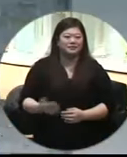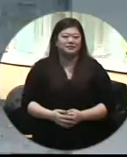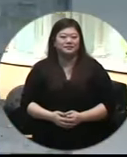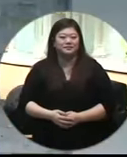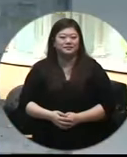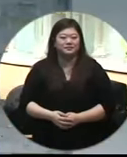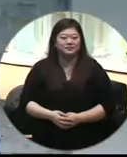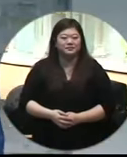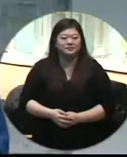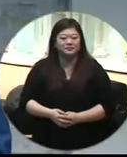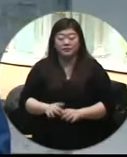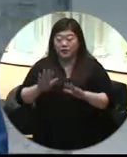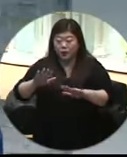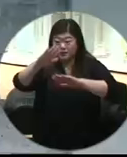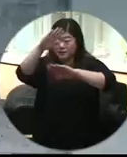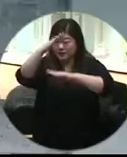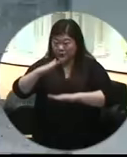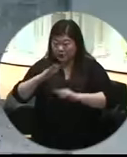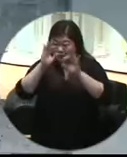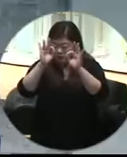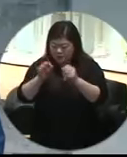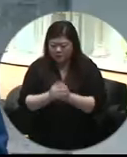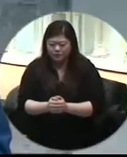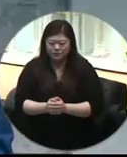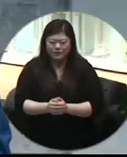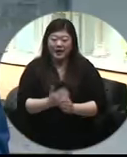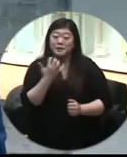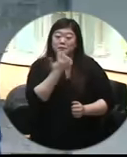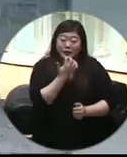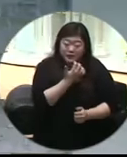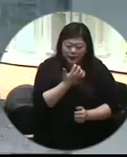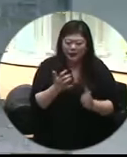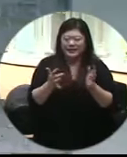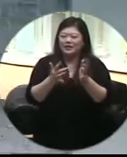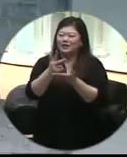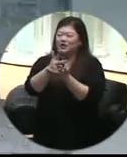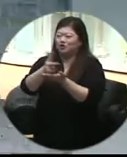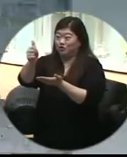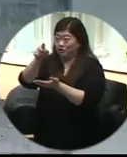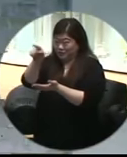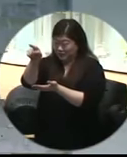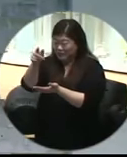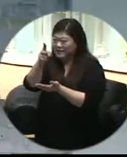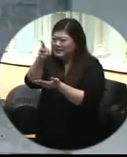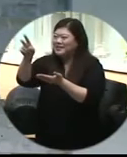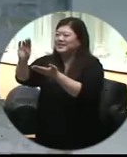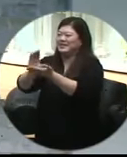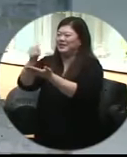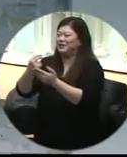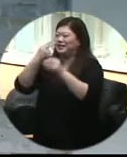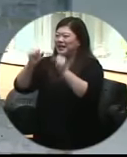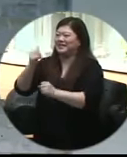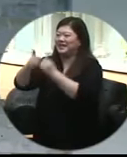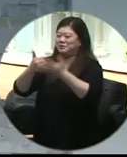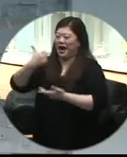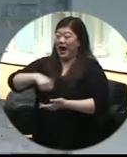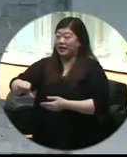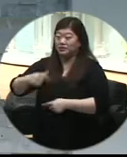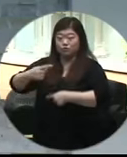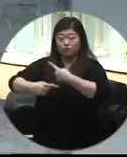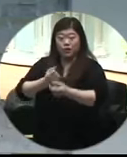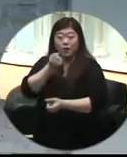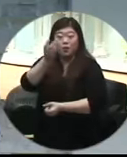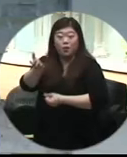오늘 본문의 내용을 보면 주는 그리스도시오 살아계신 하나님의 아들이십니다라는